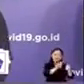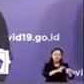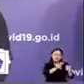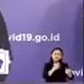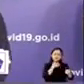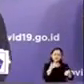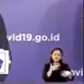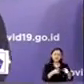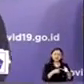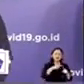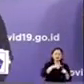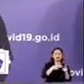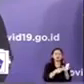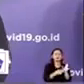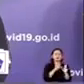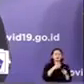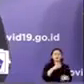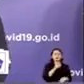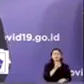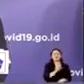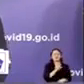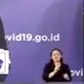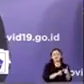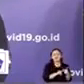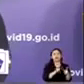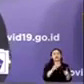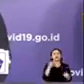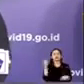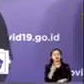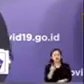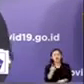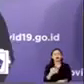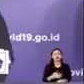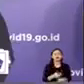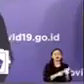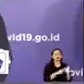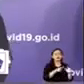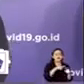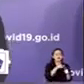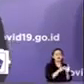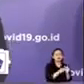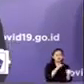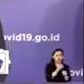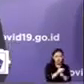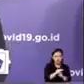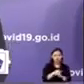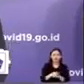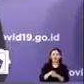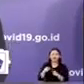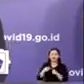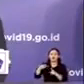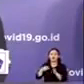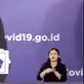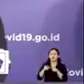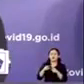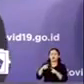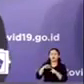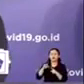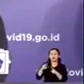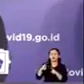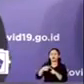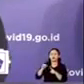stem Cell jadi jenis stem cell yang kita pakai di sini ada dua natural dan juga hematopoitik stem Cell dan didapatkan